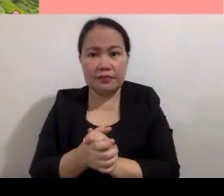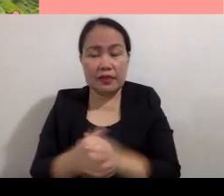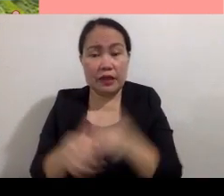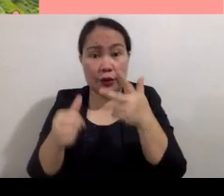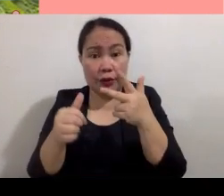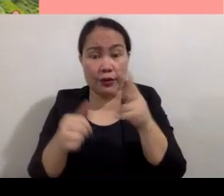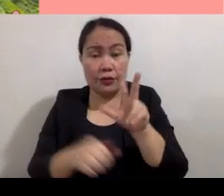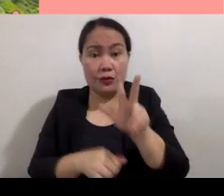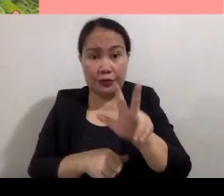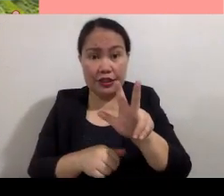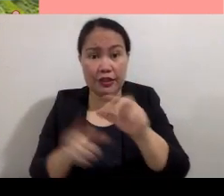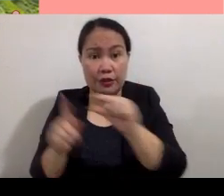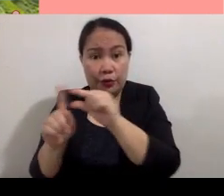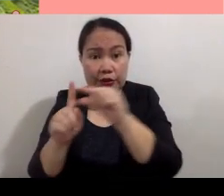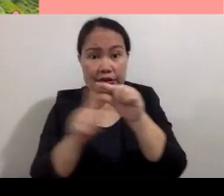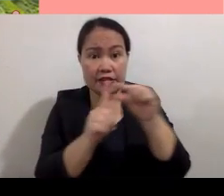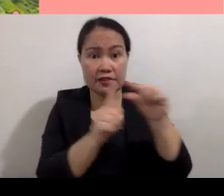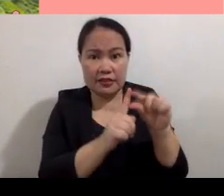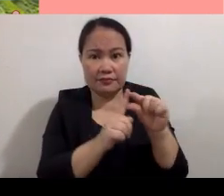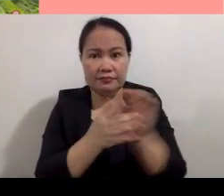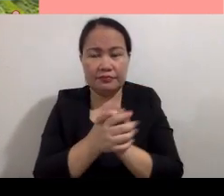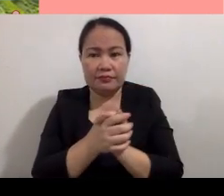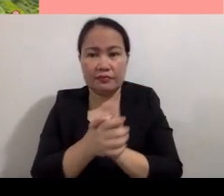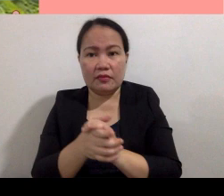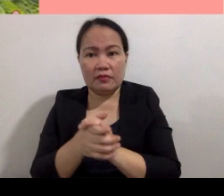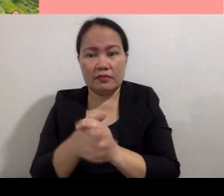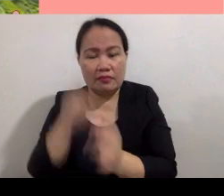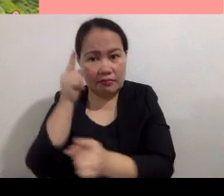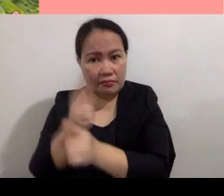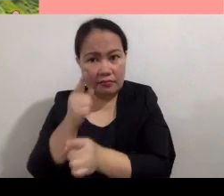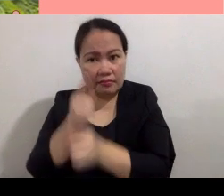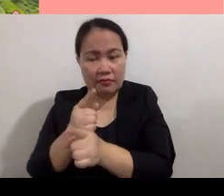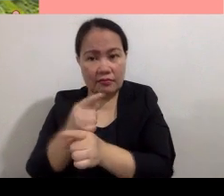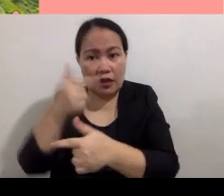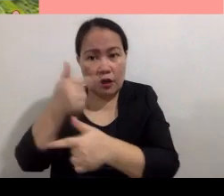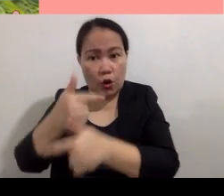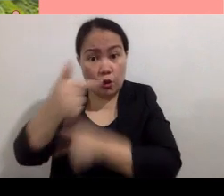tao. Three words.